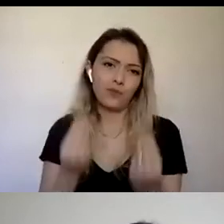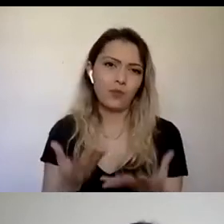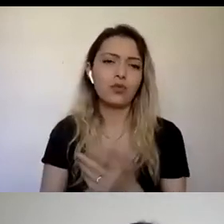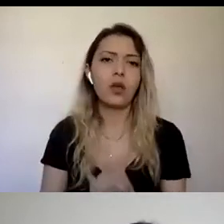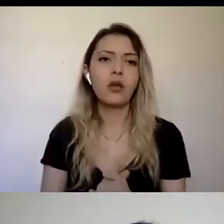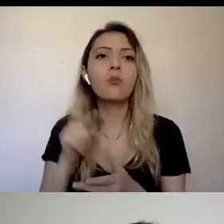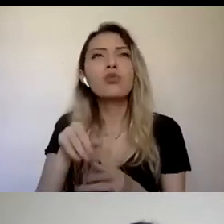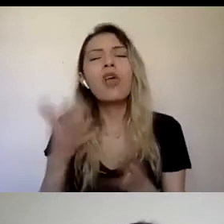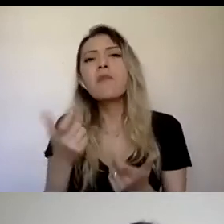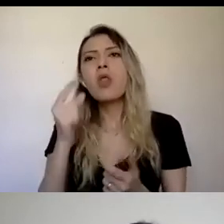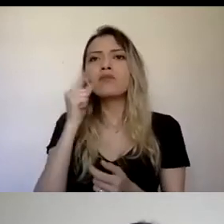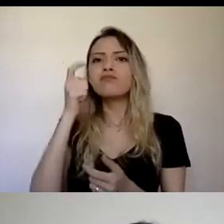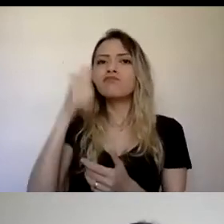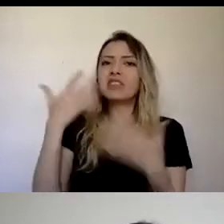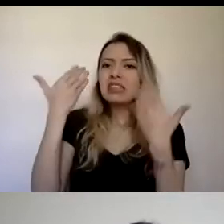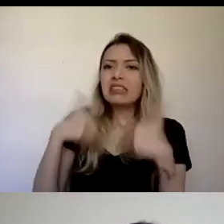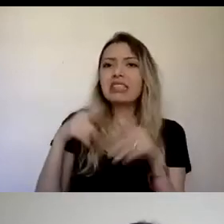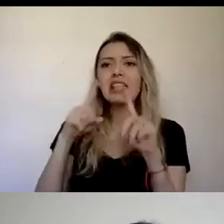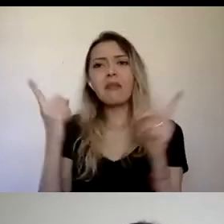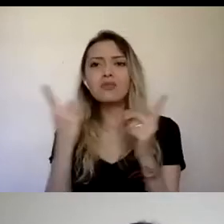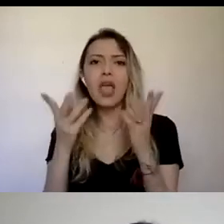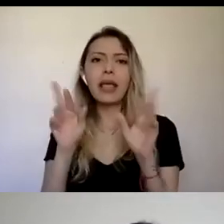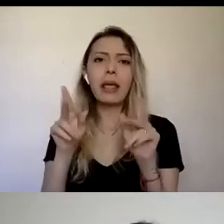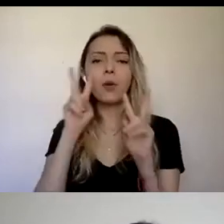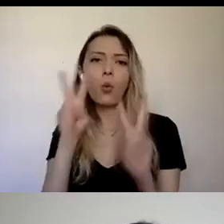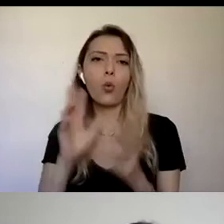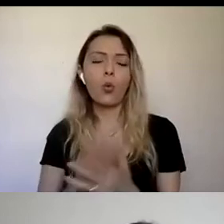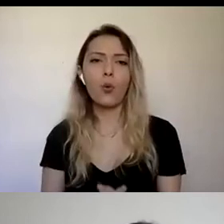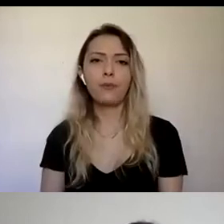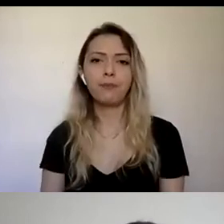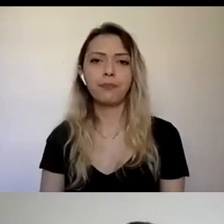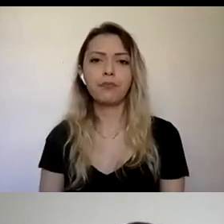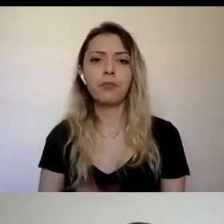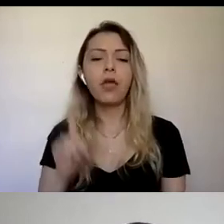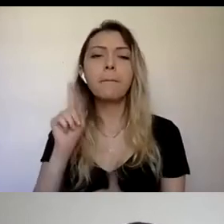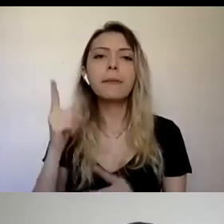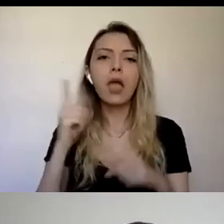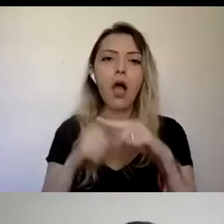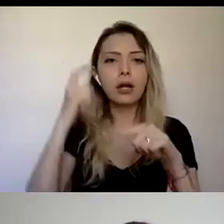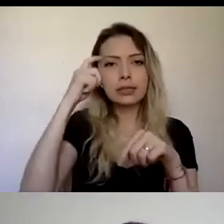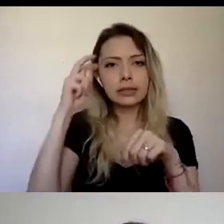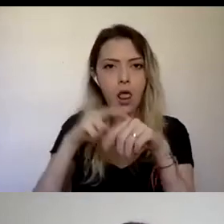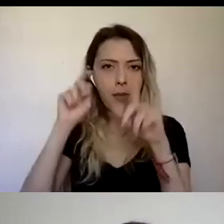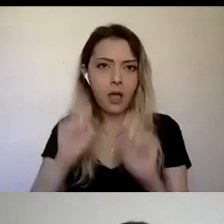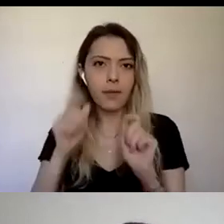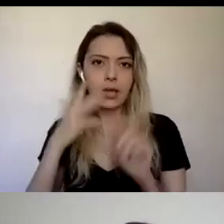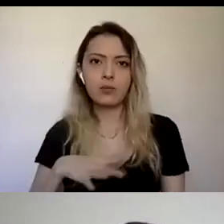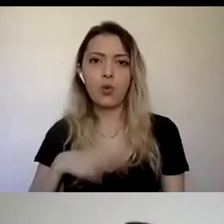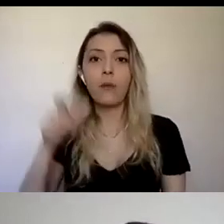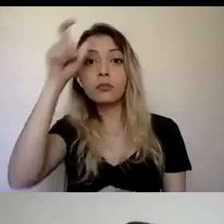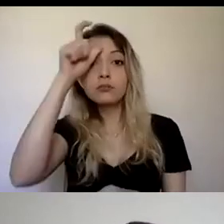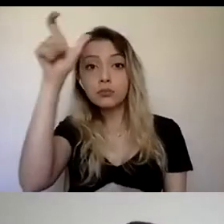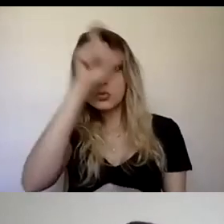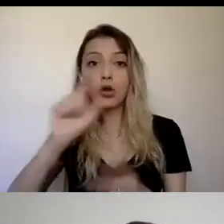bireysel bir şey gibi duruyor. Bu arada bir hatırlatma yapalım. Türkçe'ye çevrilmiş tüm genel